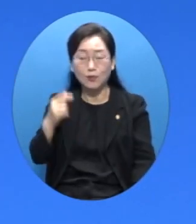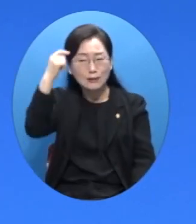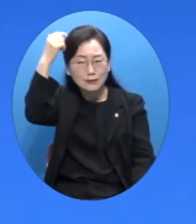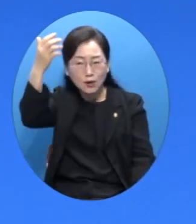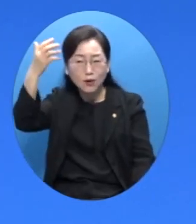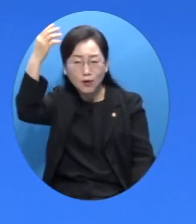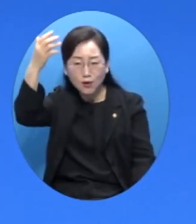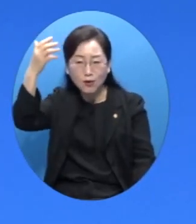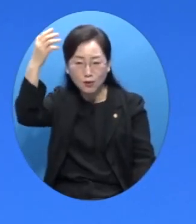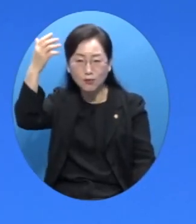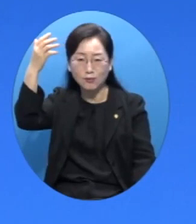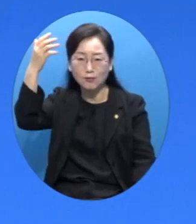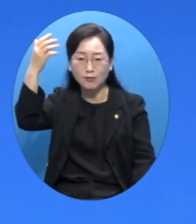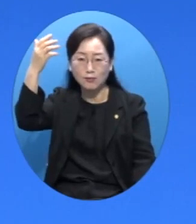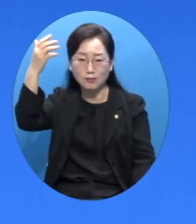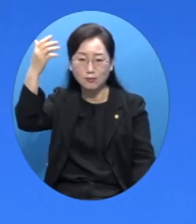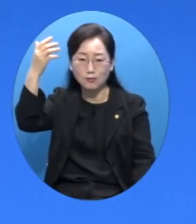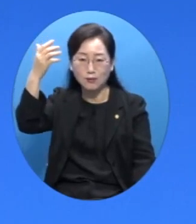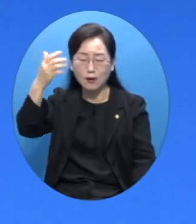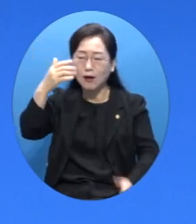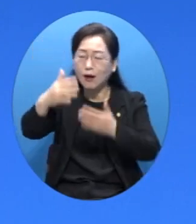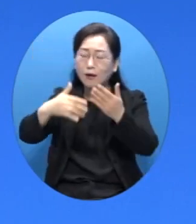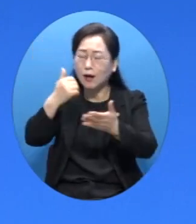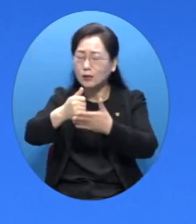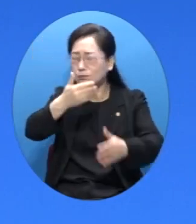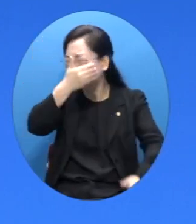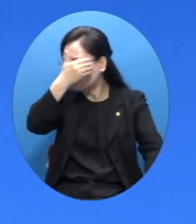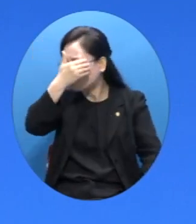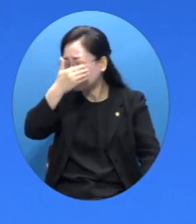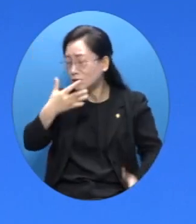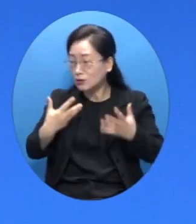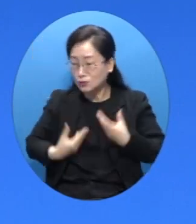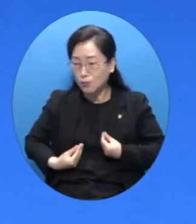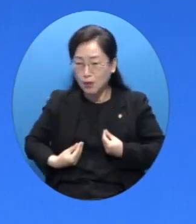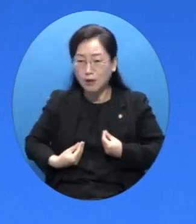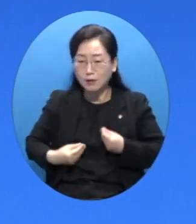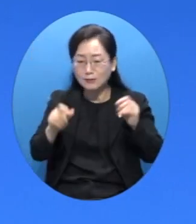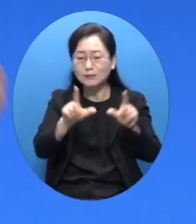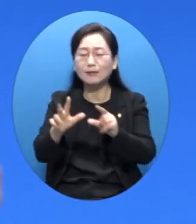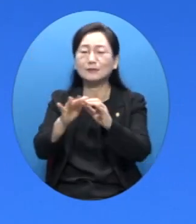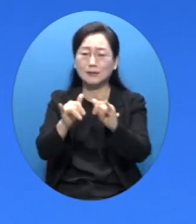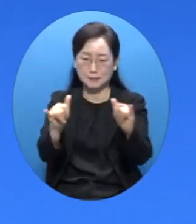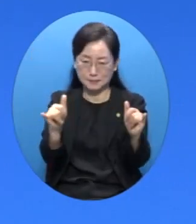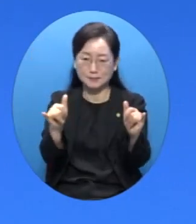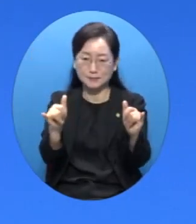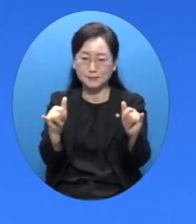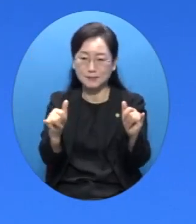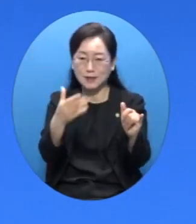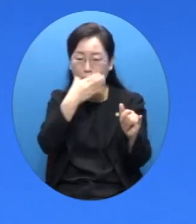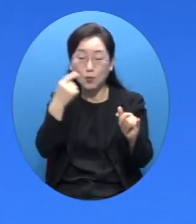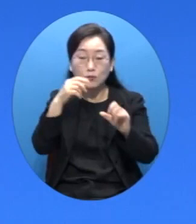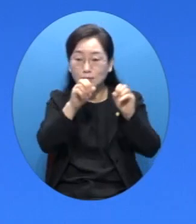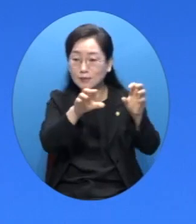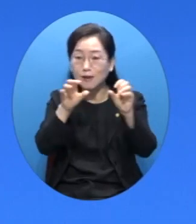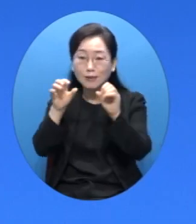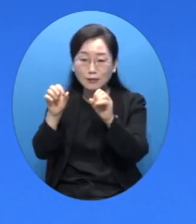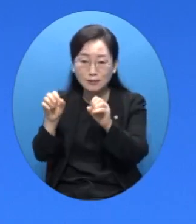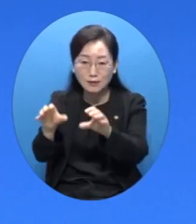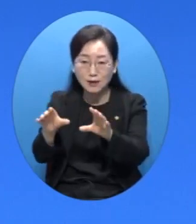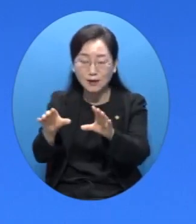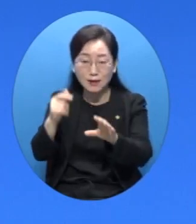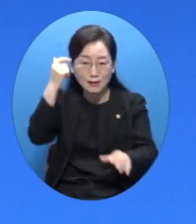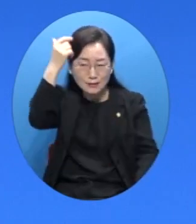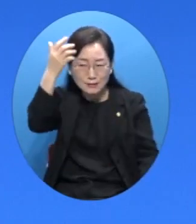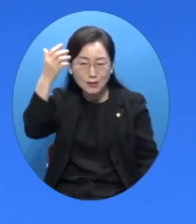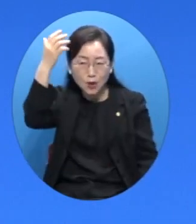영적으로 하나님이 계심을 알지 못하고 절망에 처한 자들에게 복음을 전해서 그